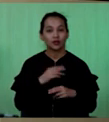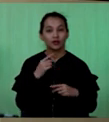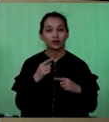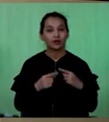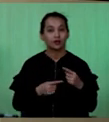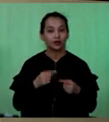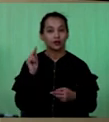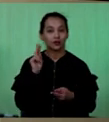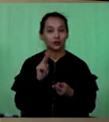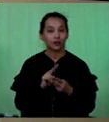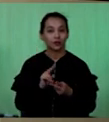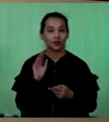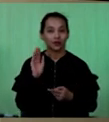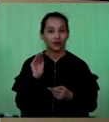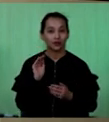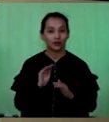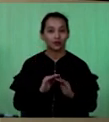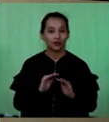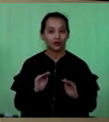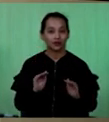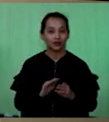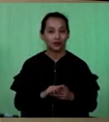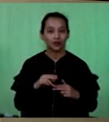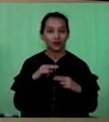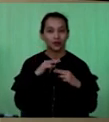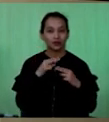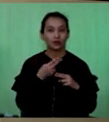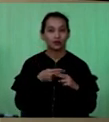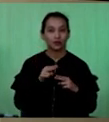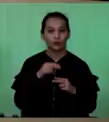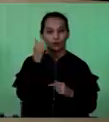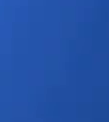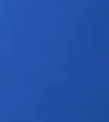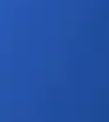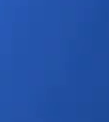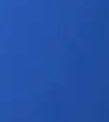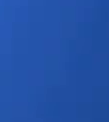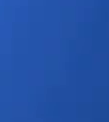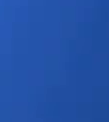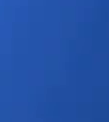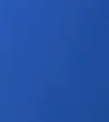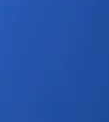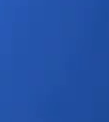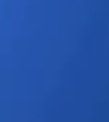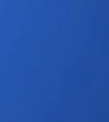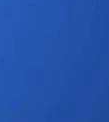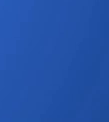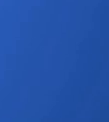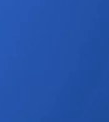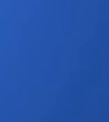darsda ko'rishguncha, xayr bo'lajonlar. E'tiboringiz uchun rahmat.